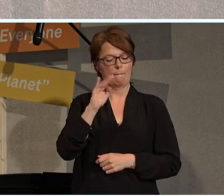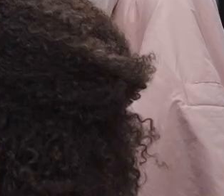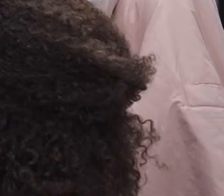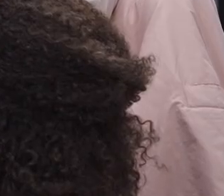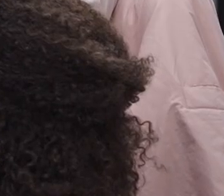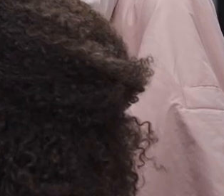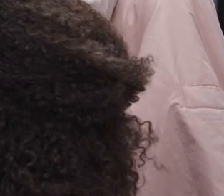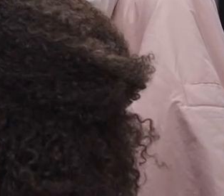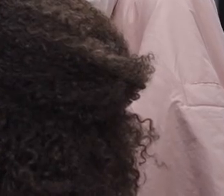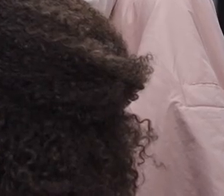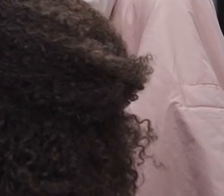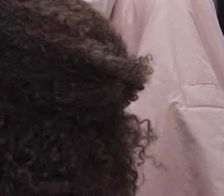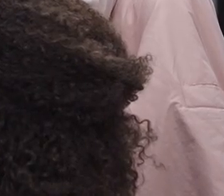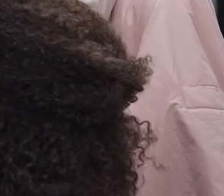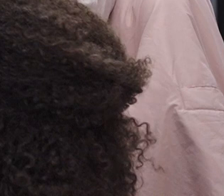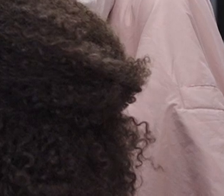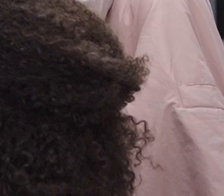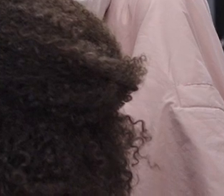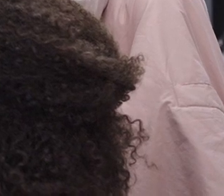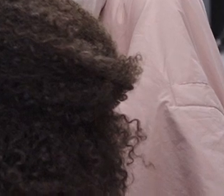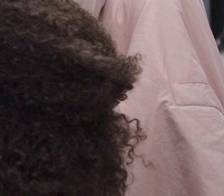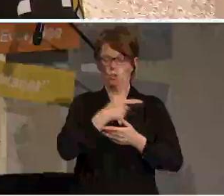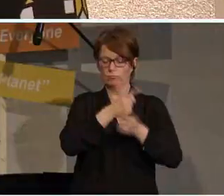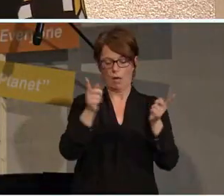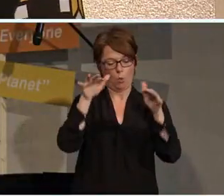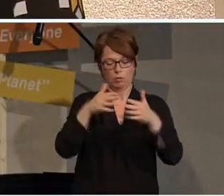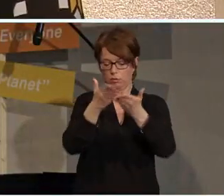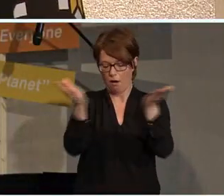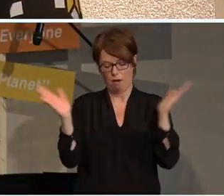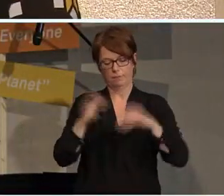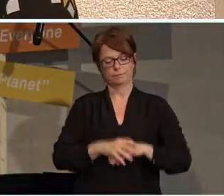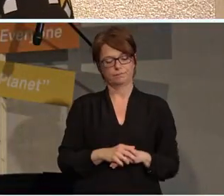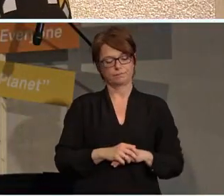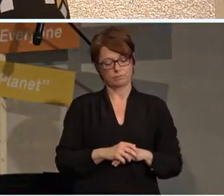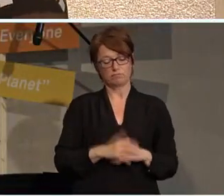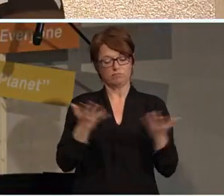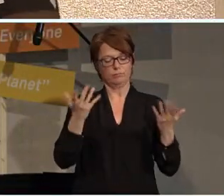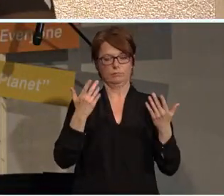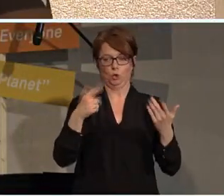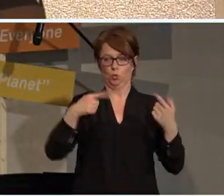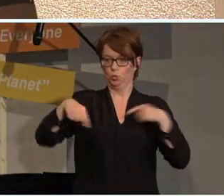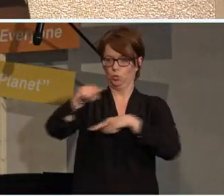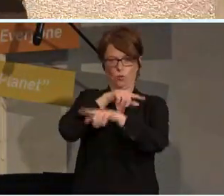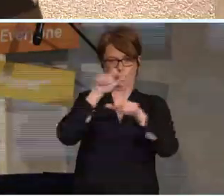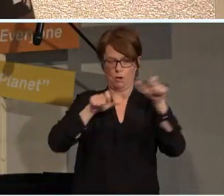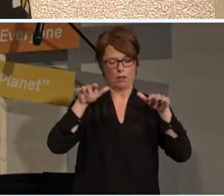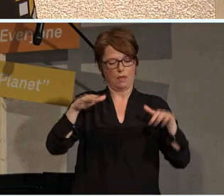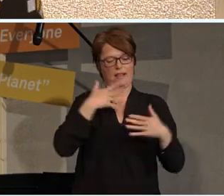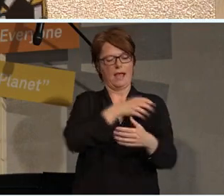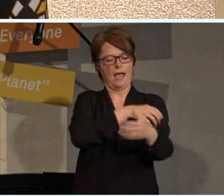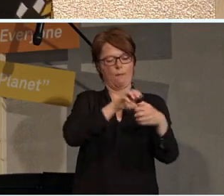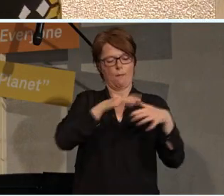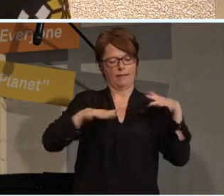für uns, sondern auch für die kommenden Generationen. Aber jetzt und heute haben wir vor allem Grund zu